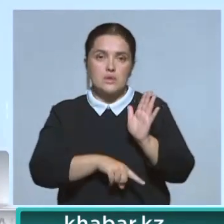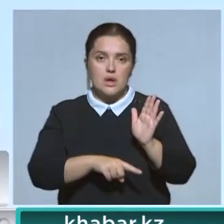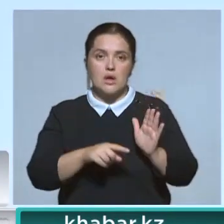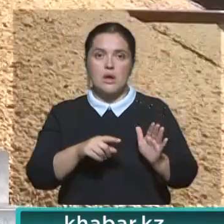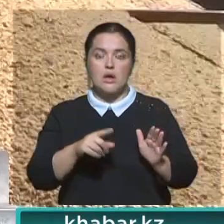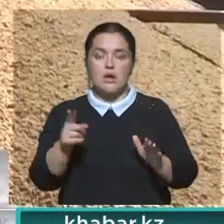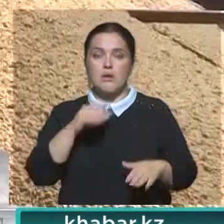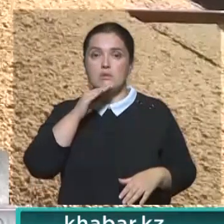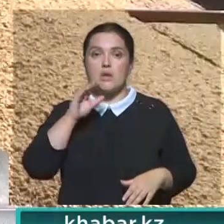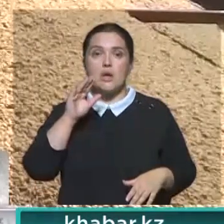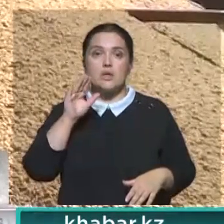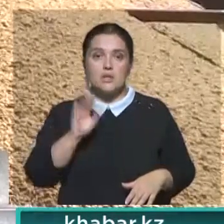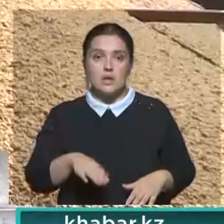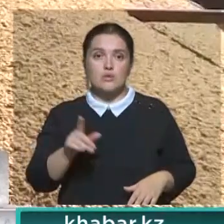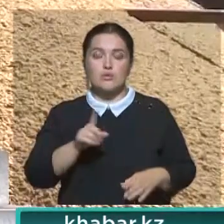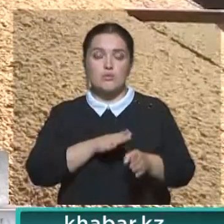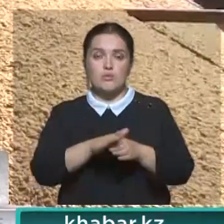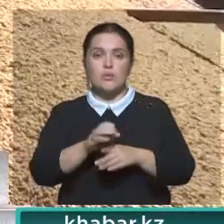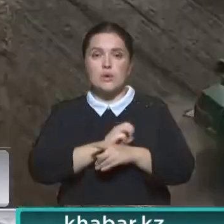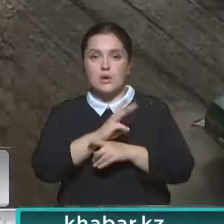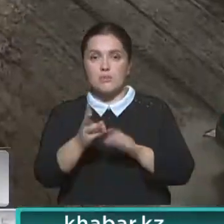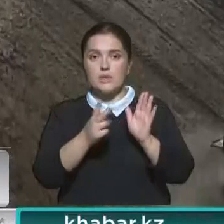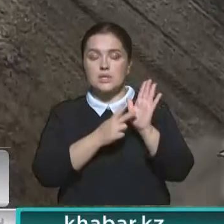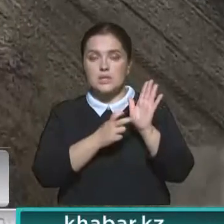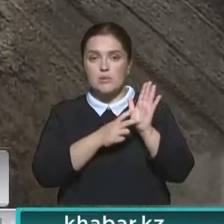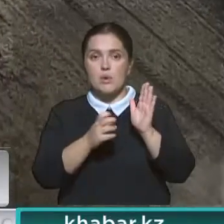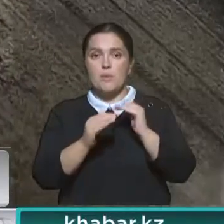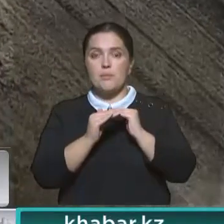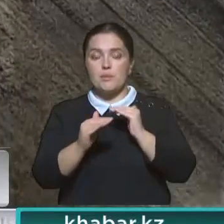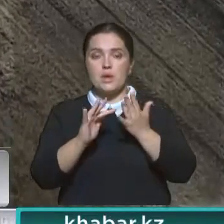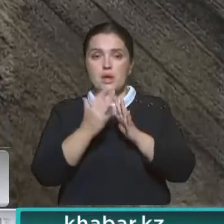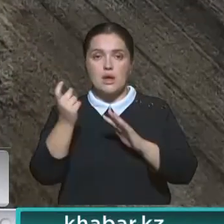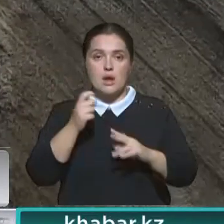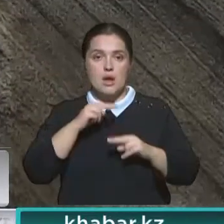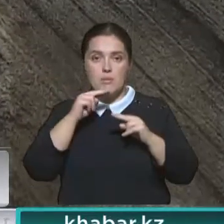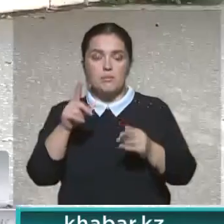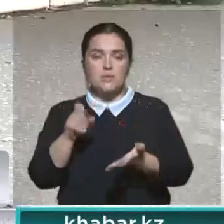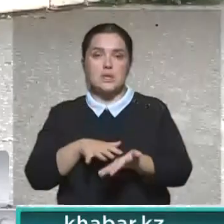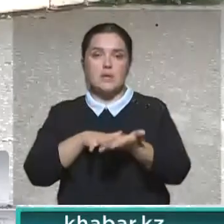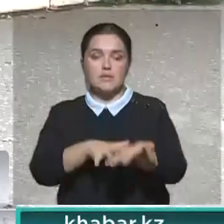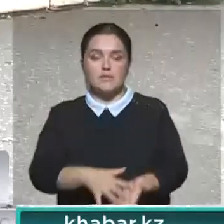этого достаточно, чтобы полностью удовлетворить потребности 700 местных аграриев, обратившихся с заявлением.